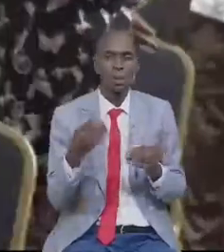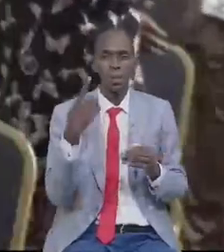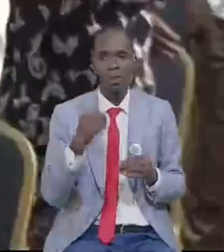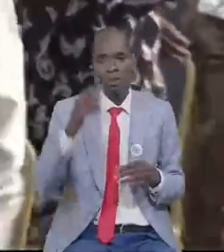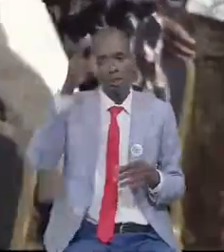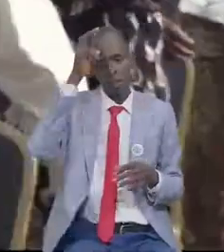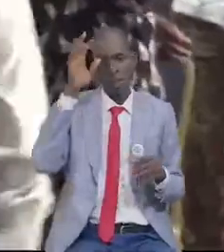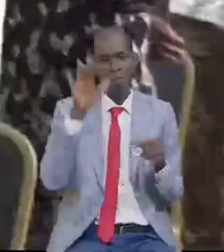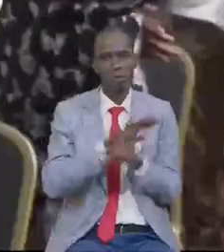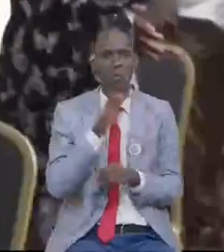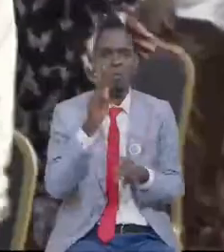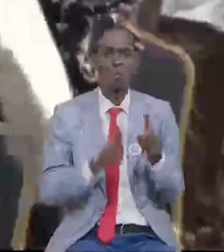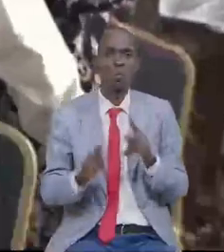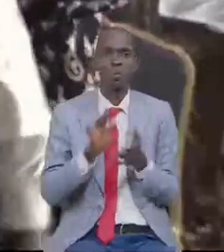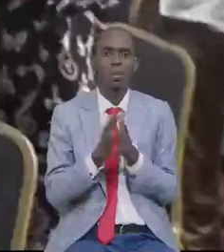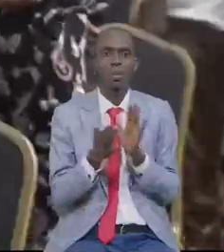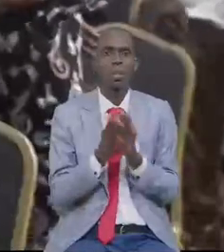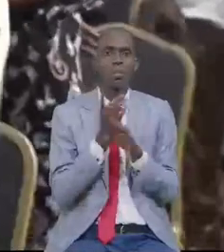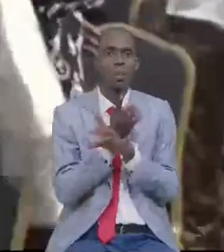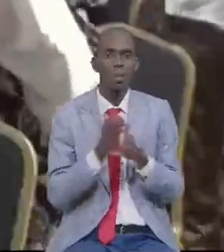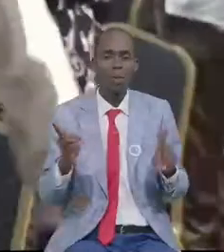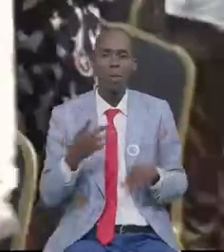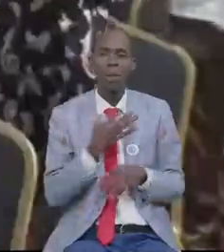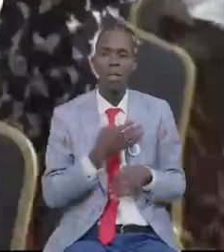Les démoniaques étaient délivrés.